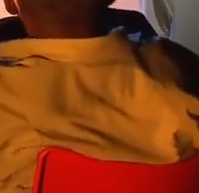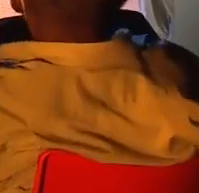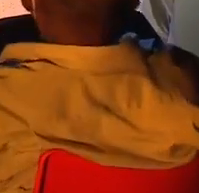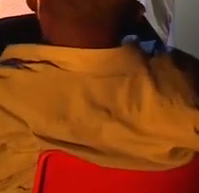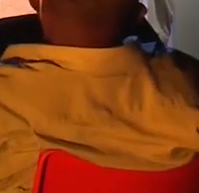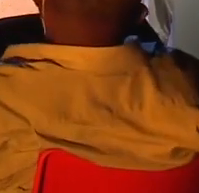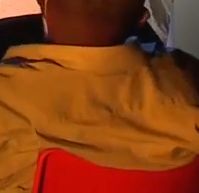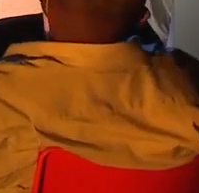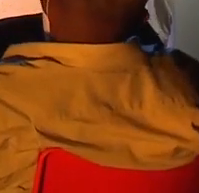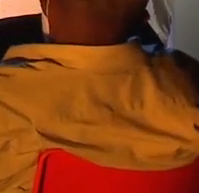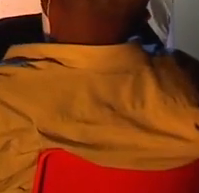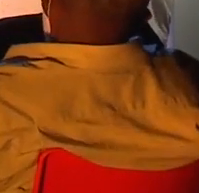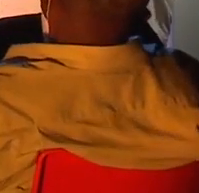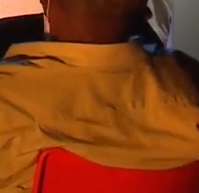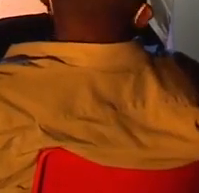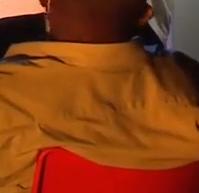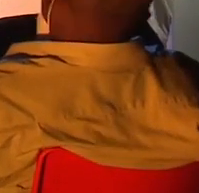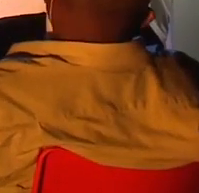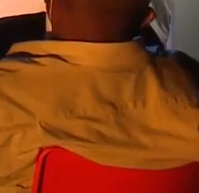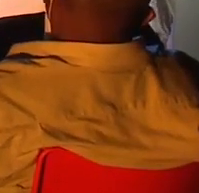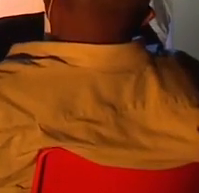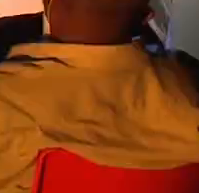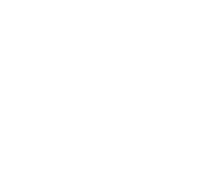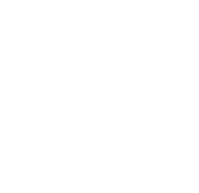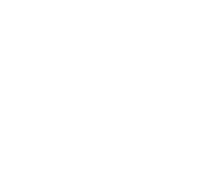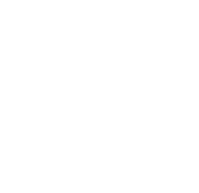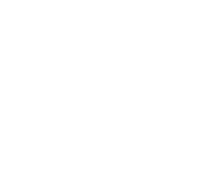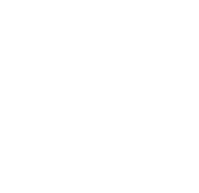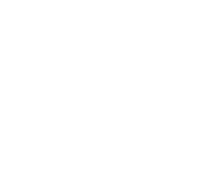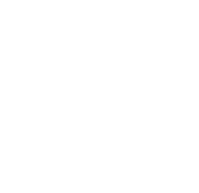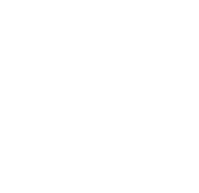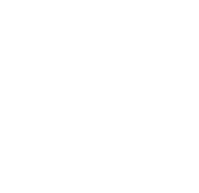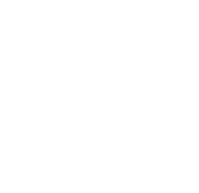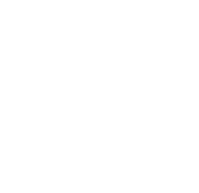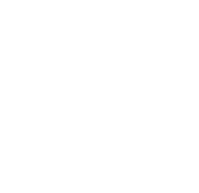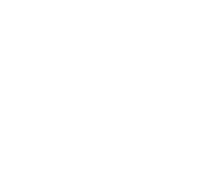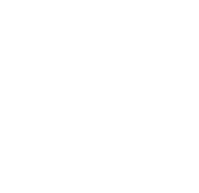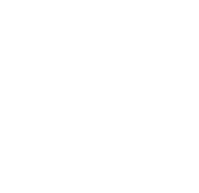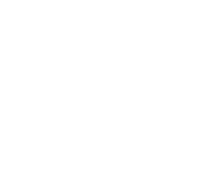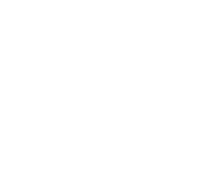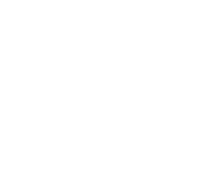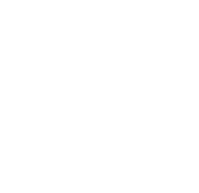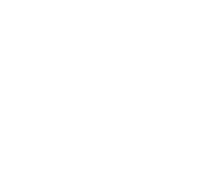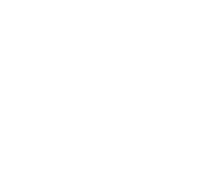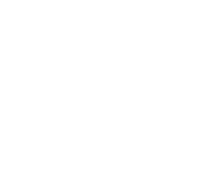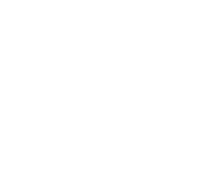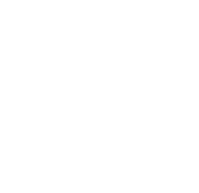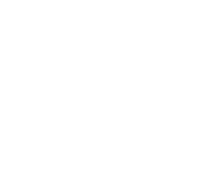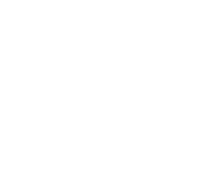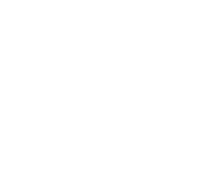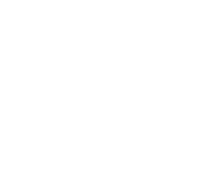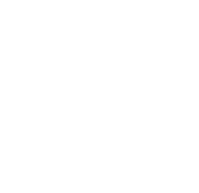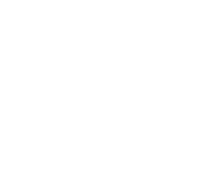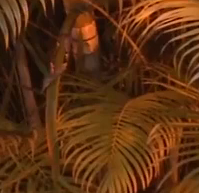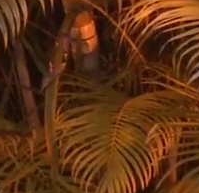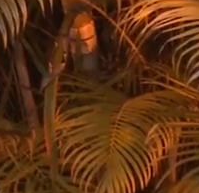Yémistique. Est-ce que la cour d'or? Eh bien, vous portez une grande nouvelle bazote. La cour décidée par Jean Domi